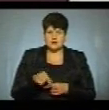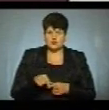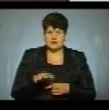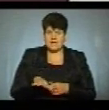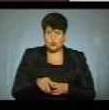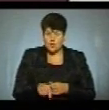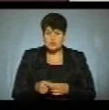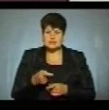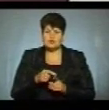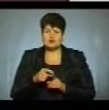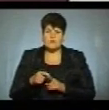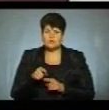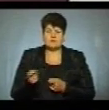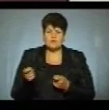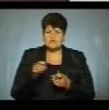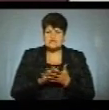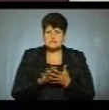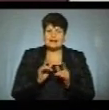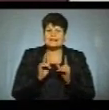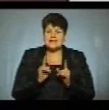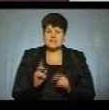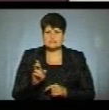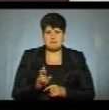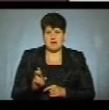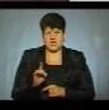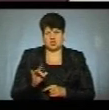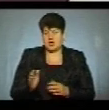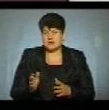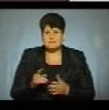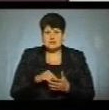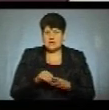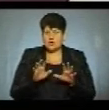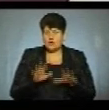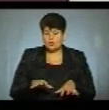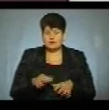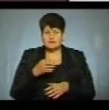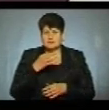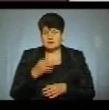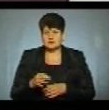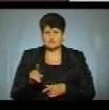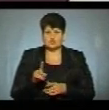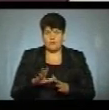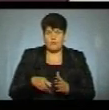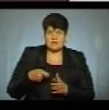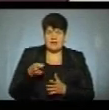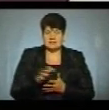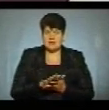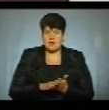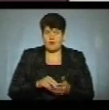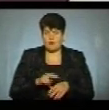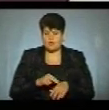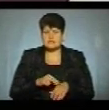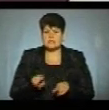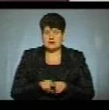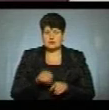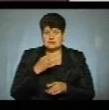територію. За його словами, туди вивозять сміття лише із Бережан. Міський голова Бережан Володимир Музичка розповів, що подав заяву до поліції. Також